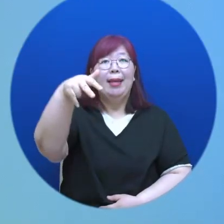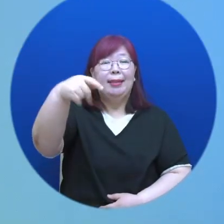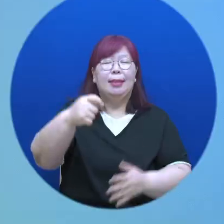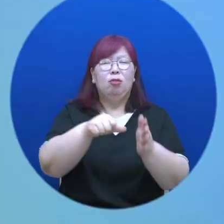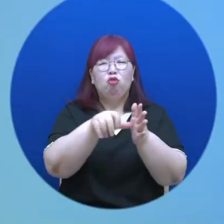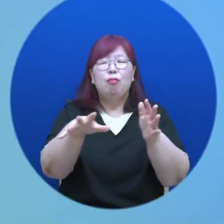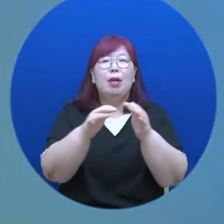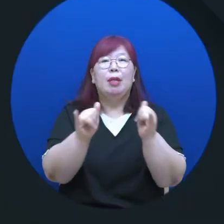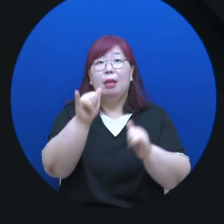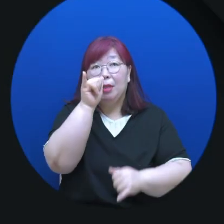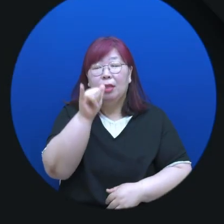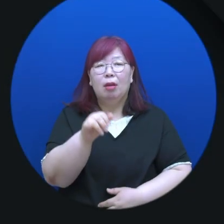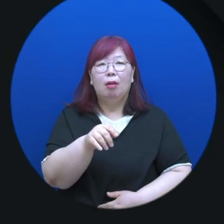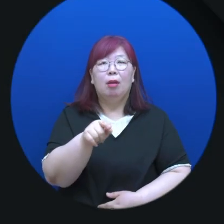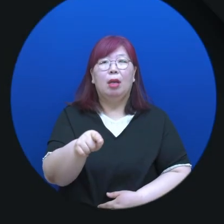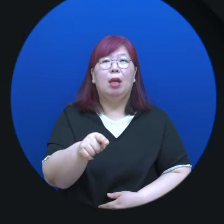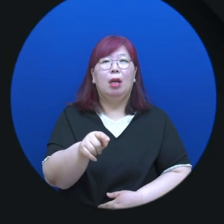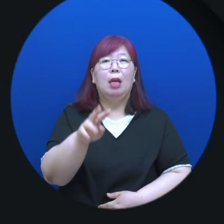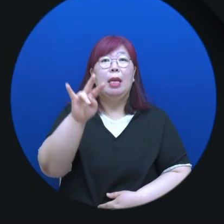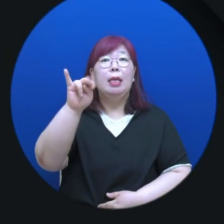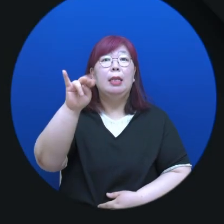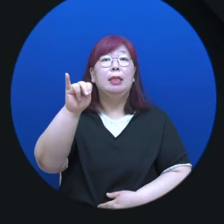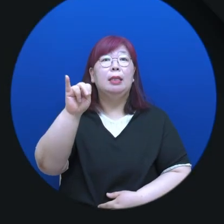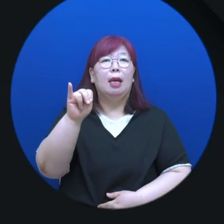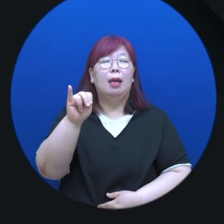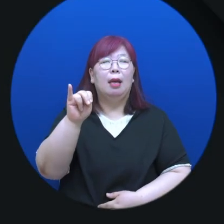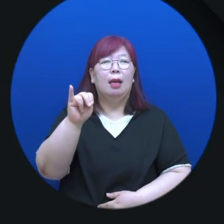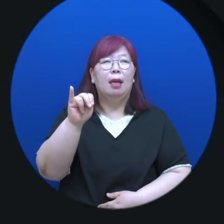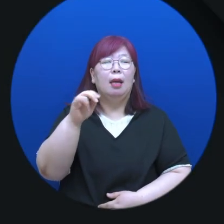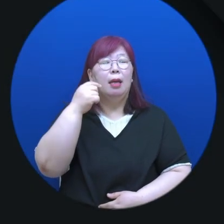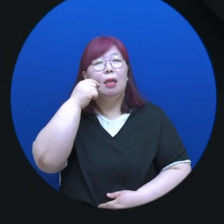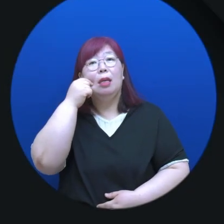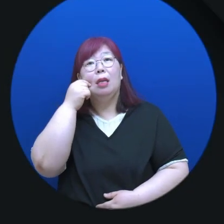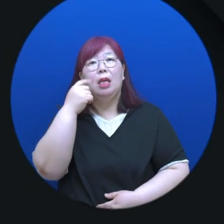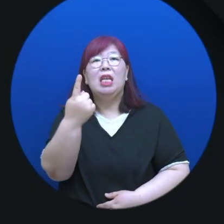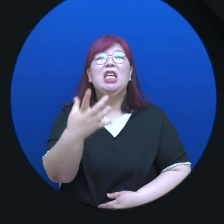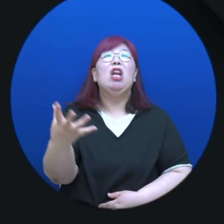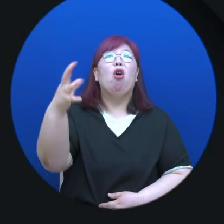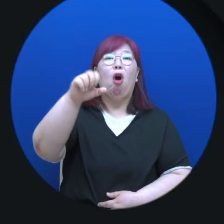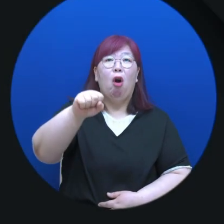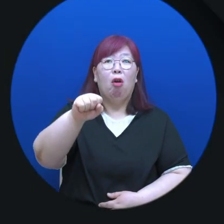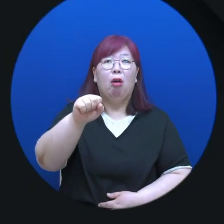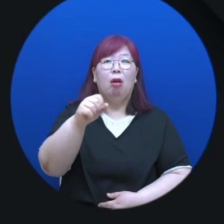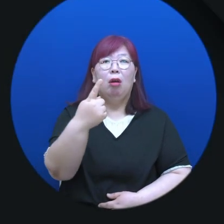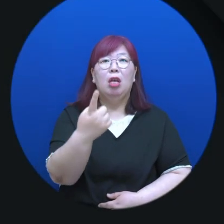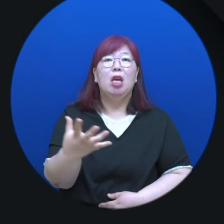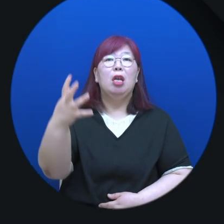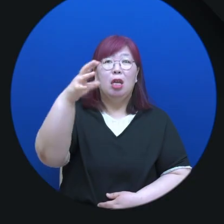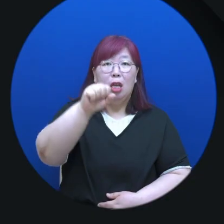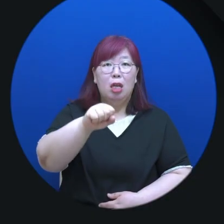이분은 인스타그램 팔로워가 1억